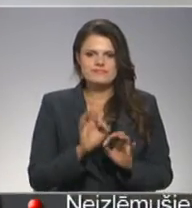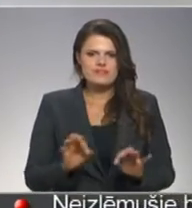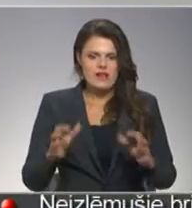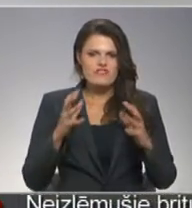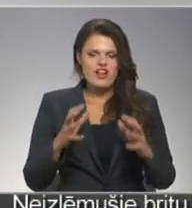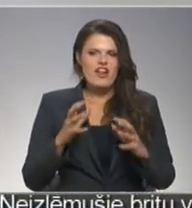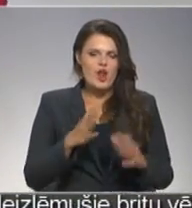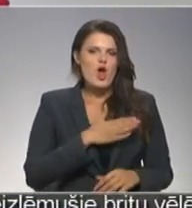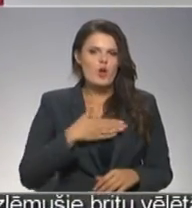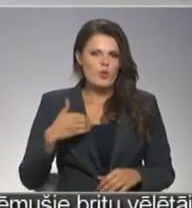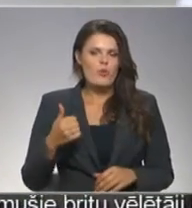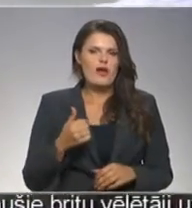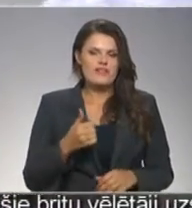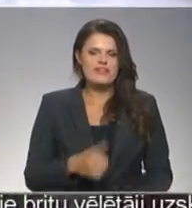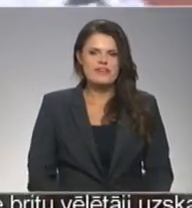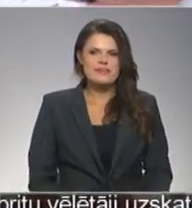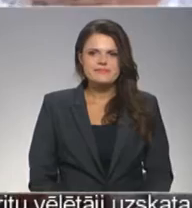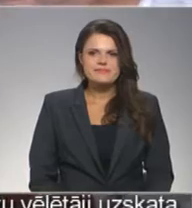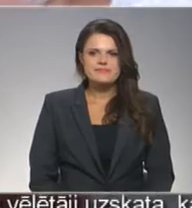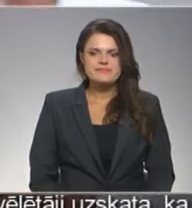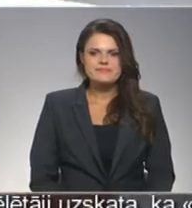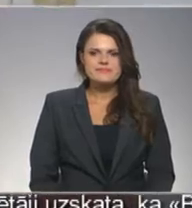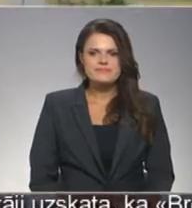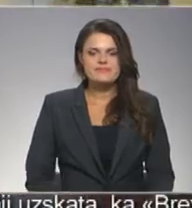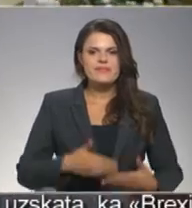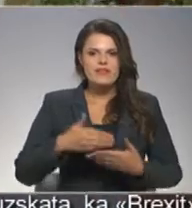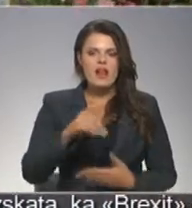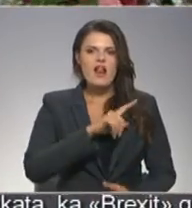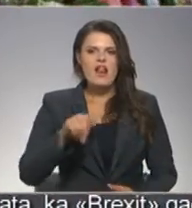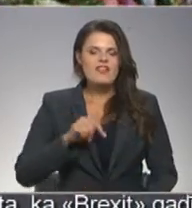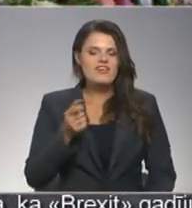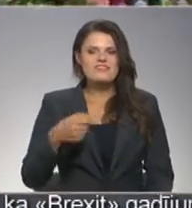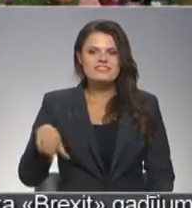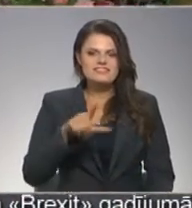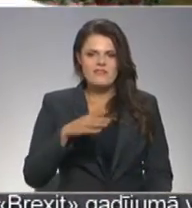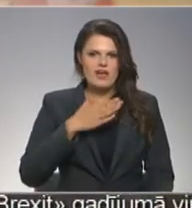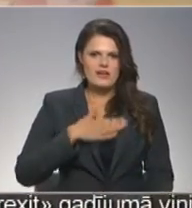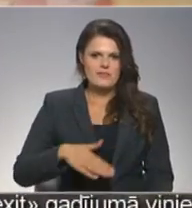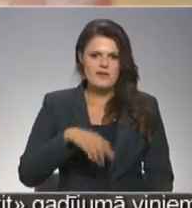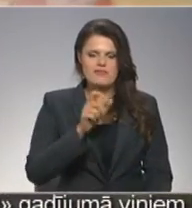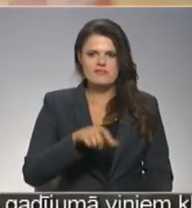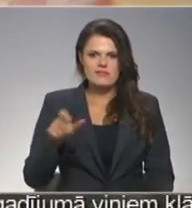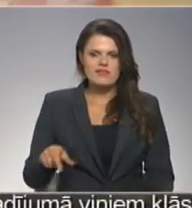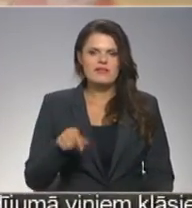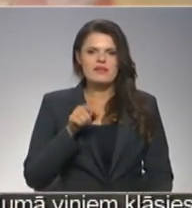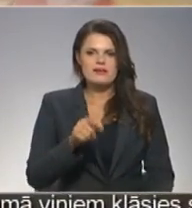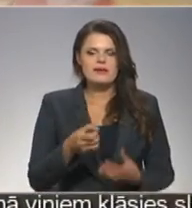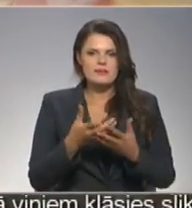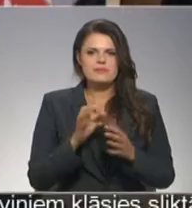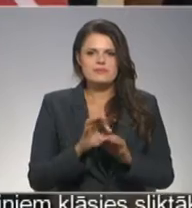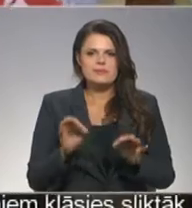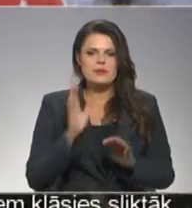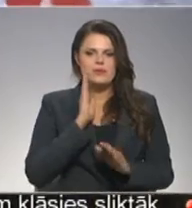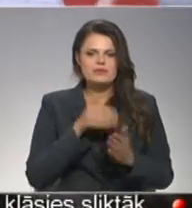liela ļoti. Jā, liela ļoti. Tālāk latviešiem visvairāk patīk Tāra Bernāra. Redziet,